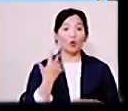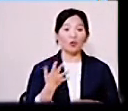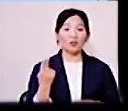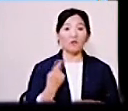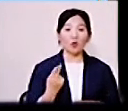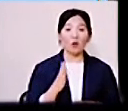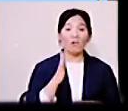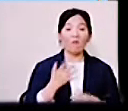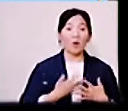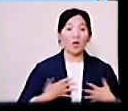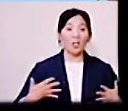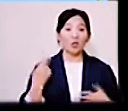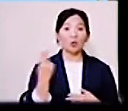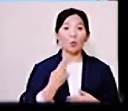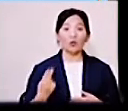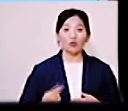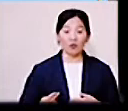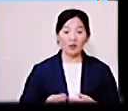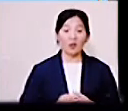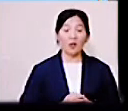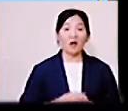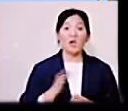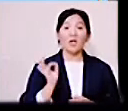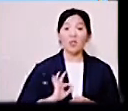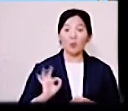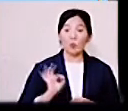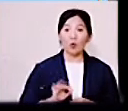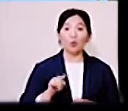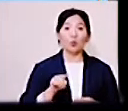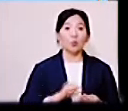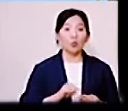в палитре изображения. Мы используем ту